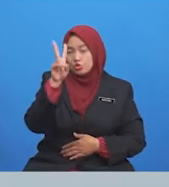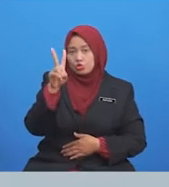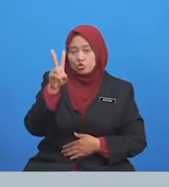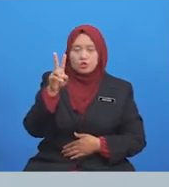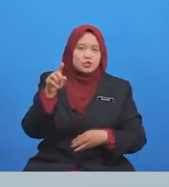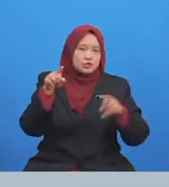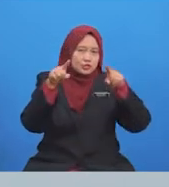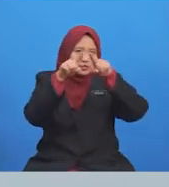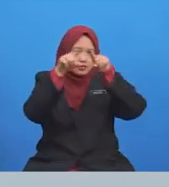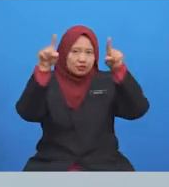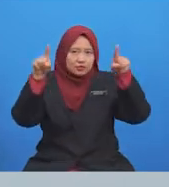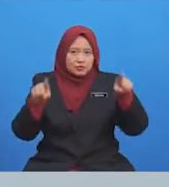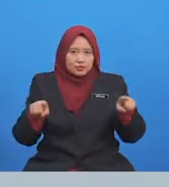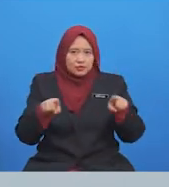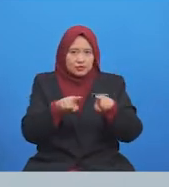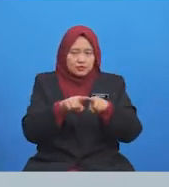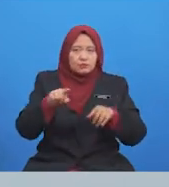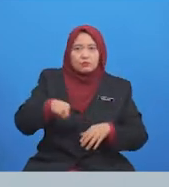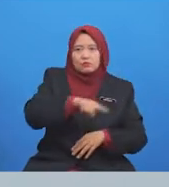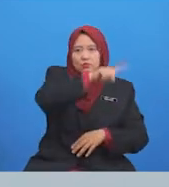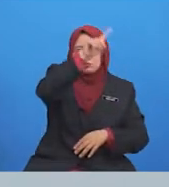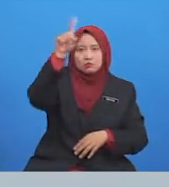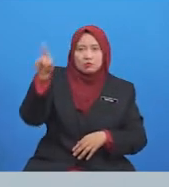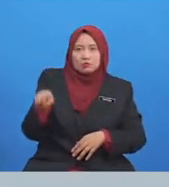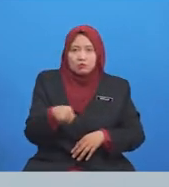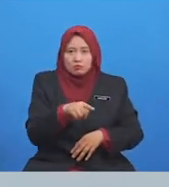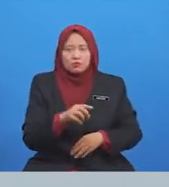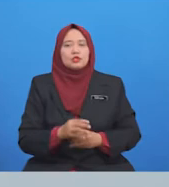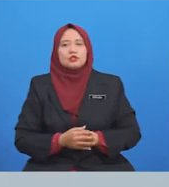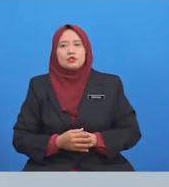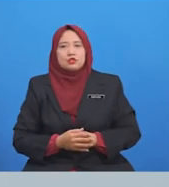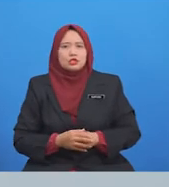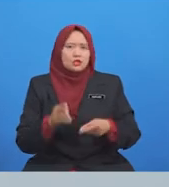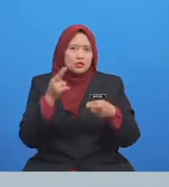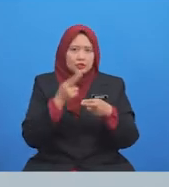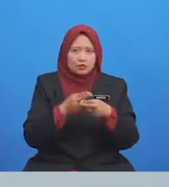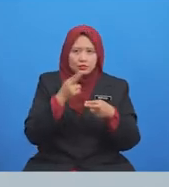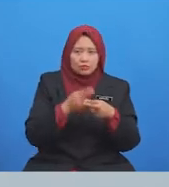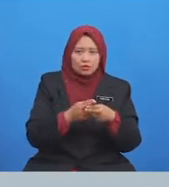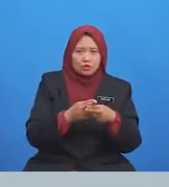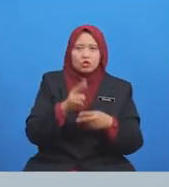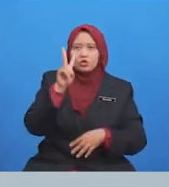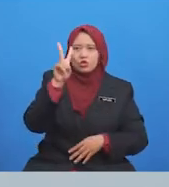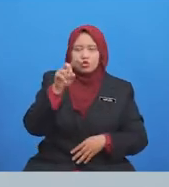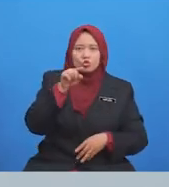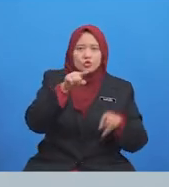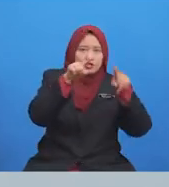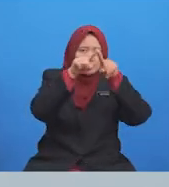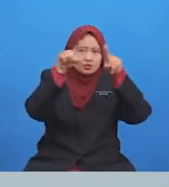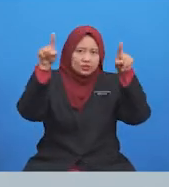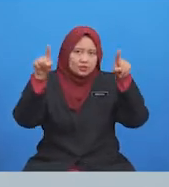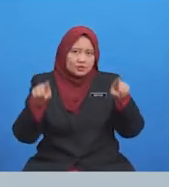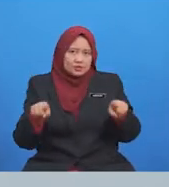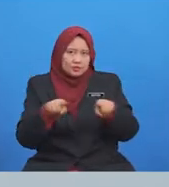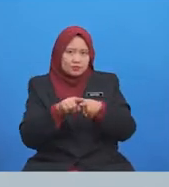O. Berdasarkan rajah ini, namakan dua sisi empat kitaran yang